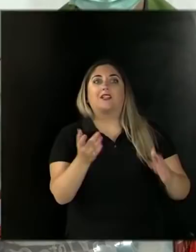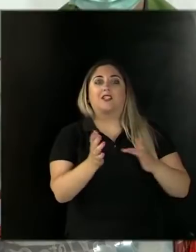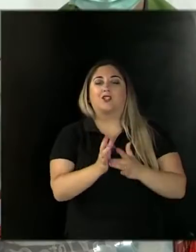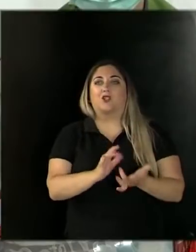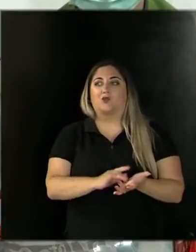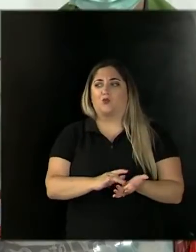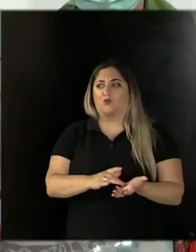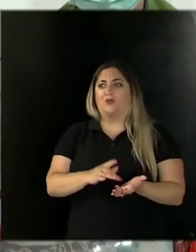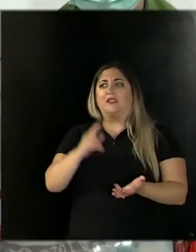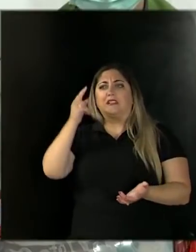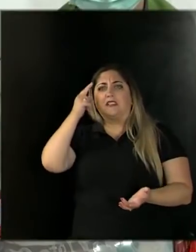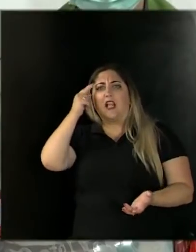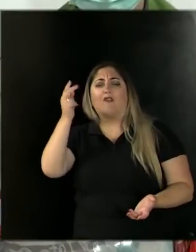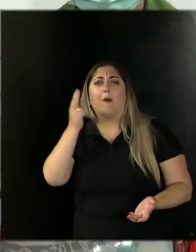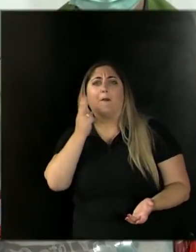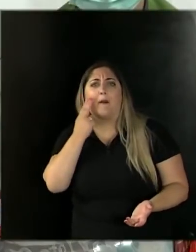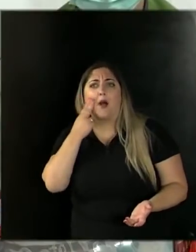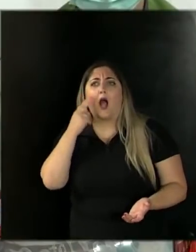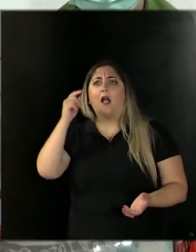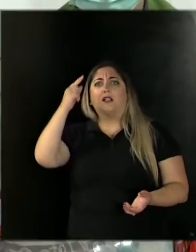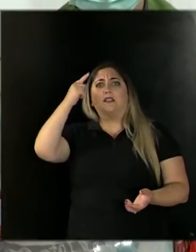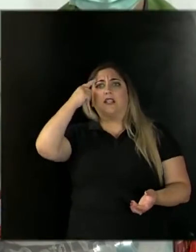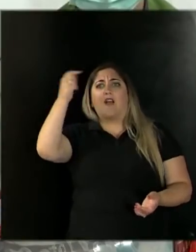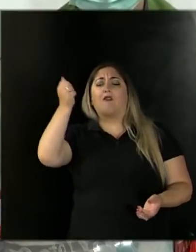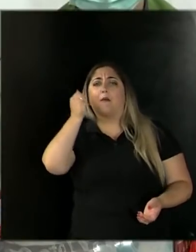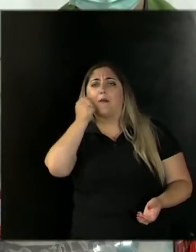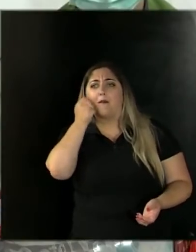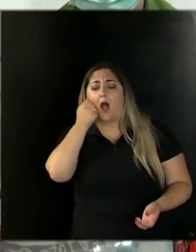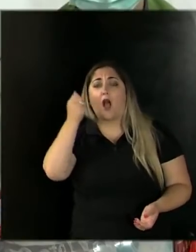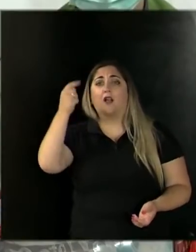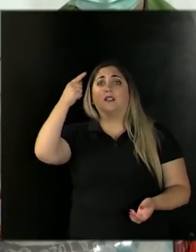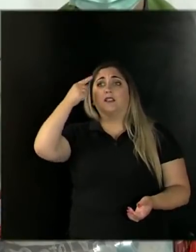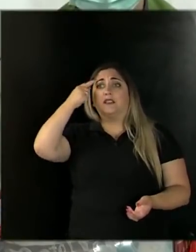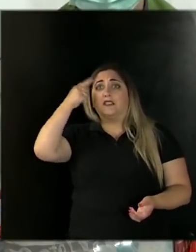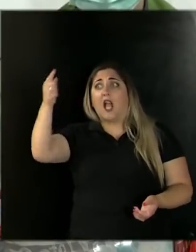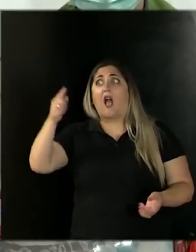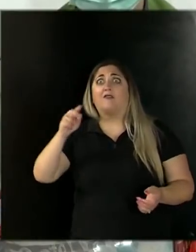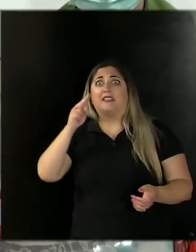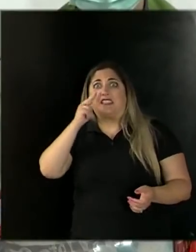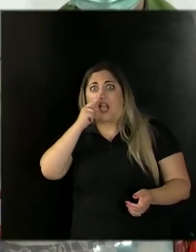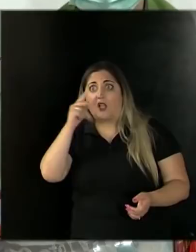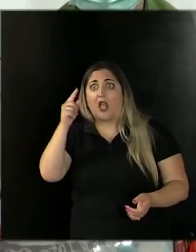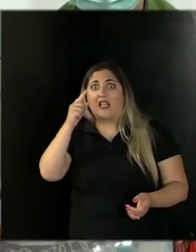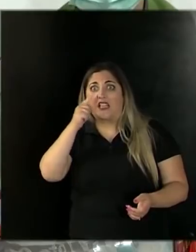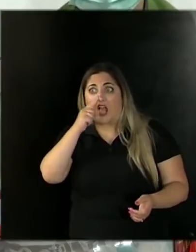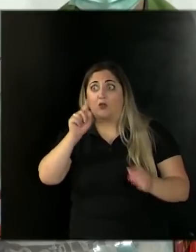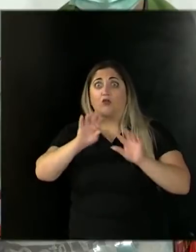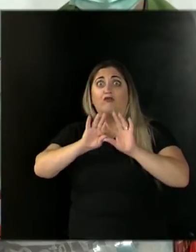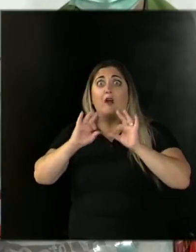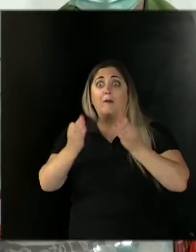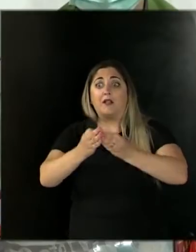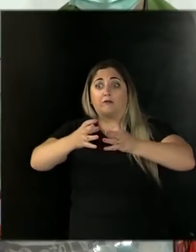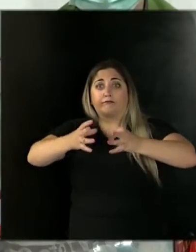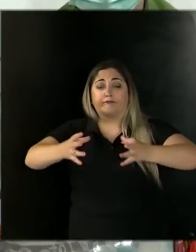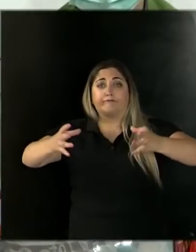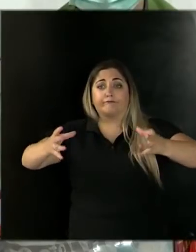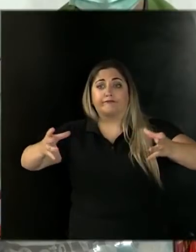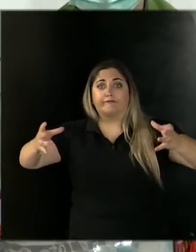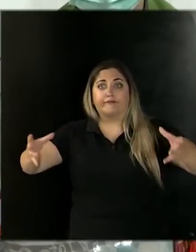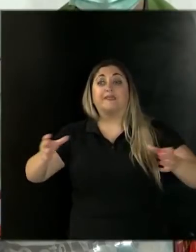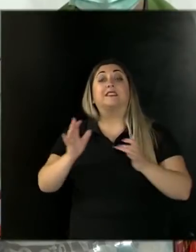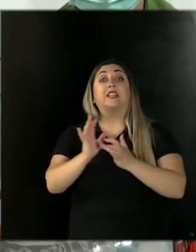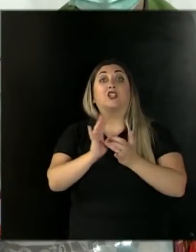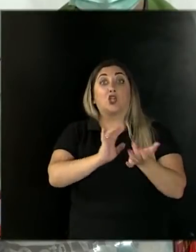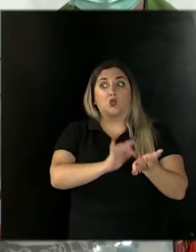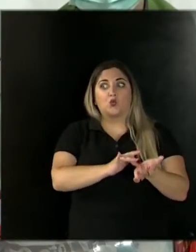mhuwiex il-Mastrudaxxa bin Marija, Ġagbu u Ġosè u Ġuda u Xmun, daw